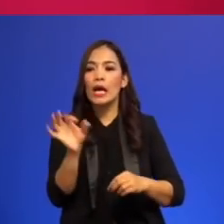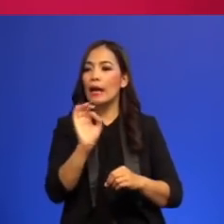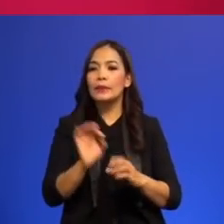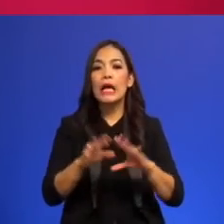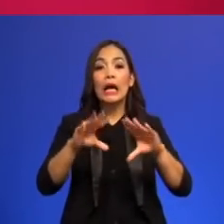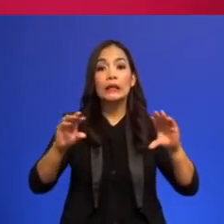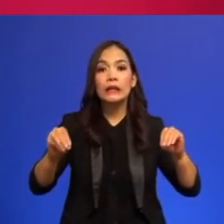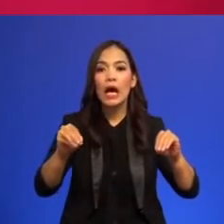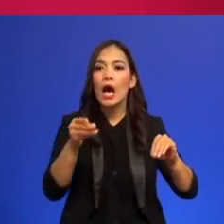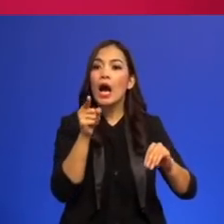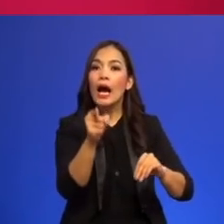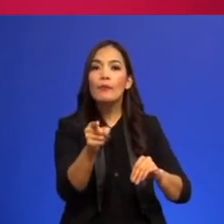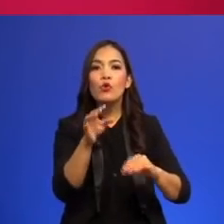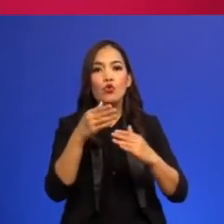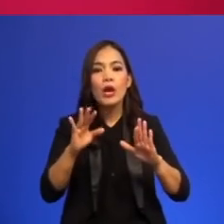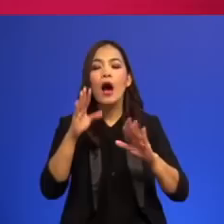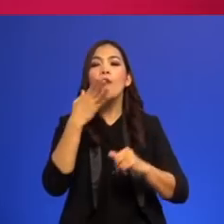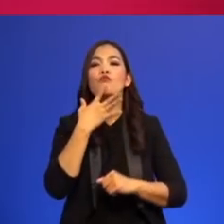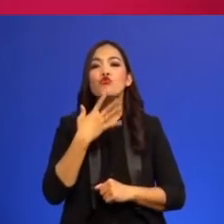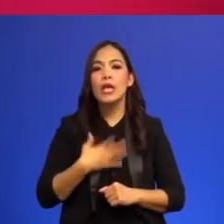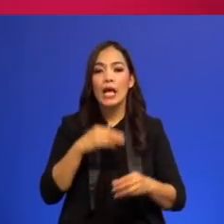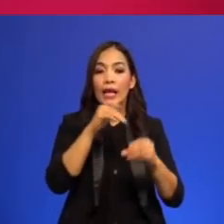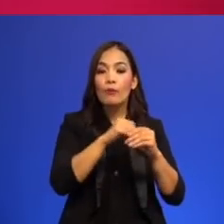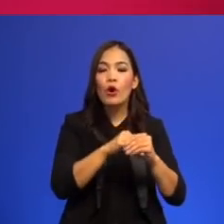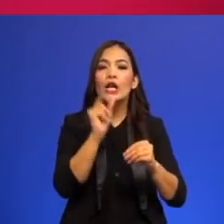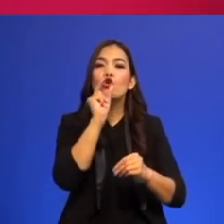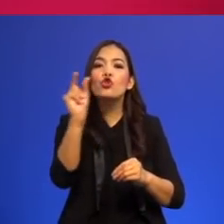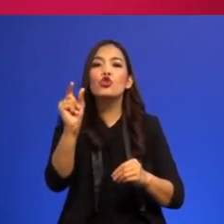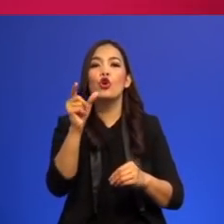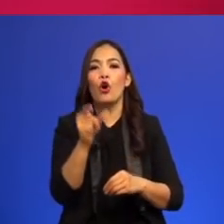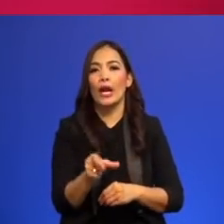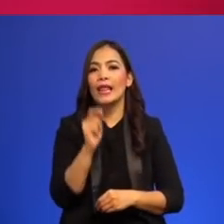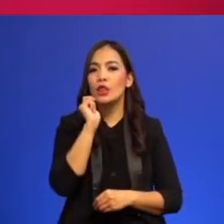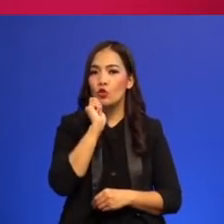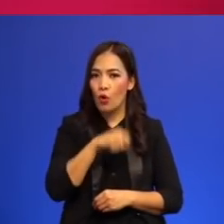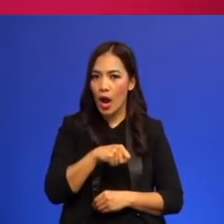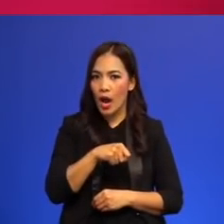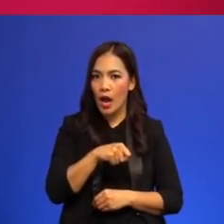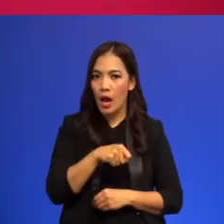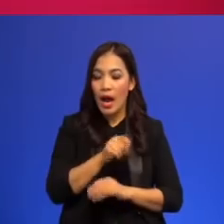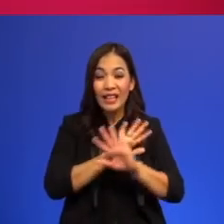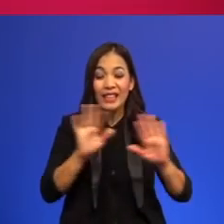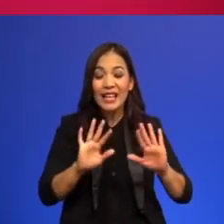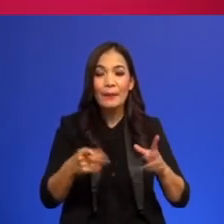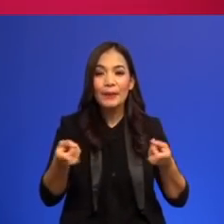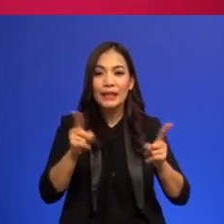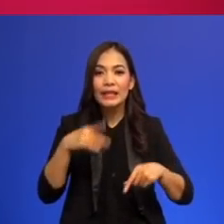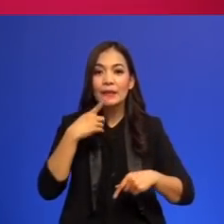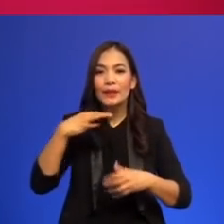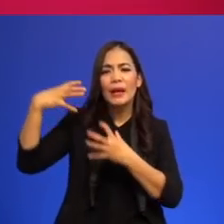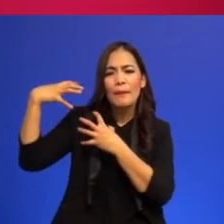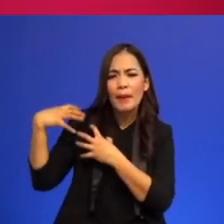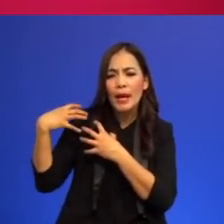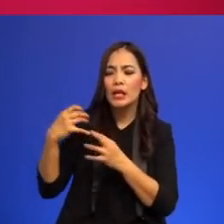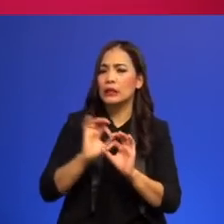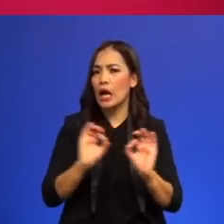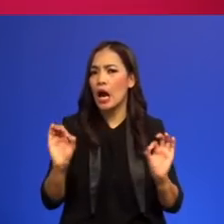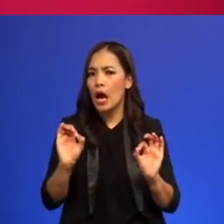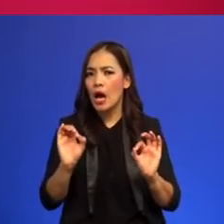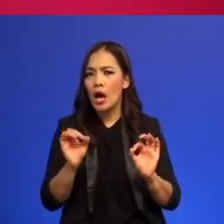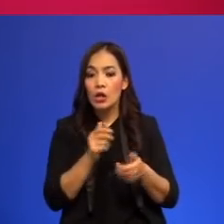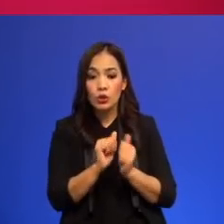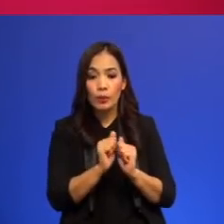nafkah, kamu sudah punya tabungan untuk orang tuamu. Jadi itu tidak akan jadi beban.